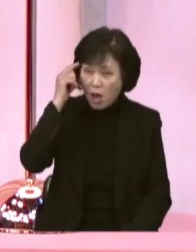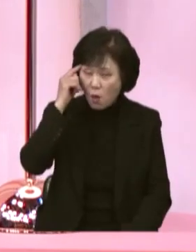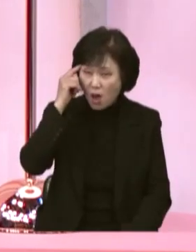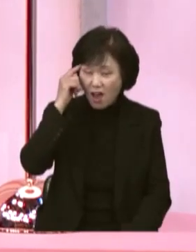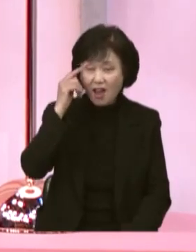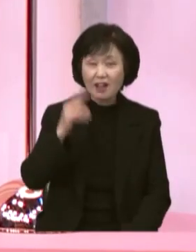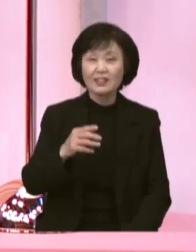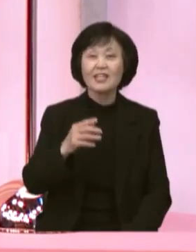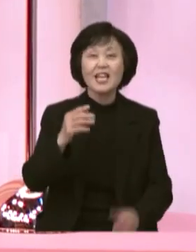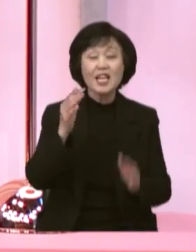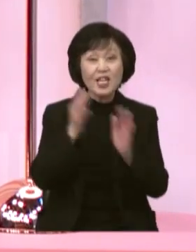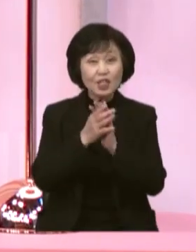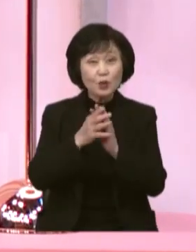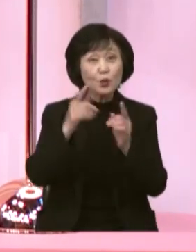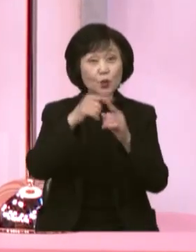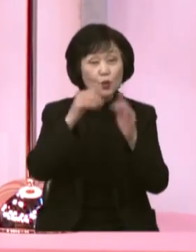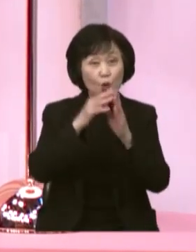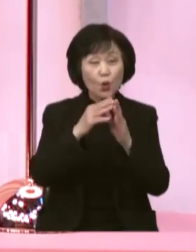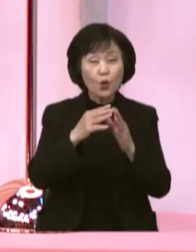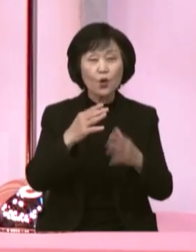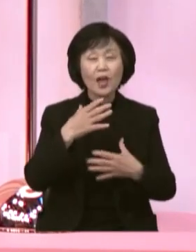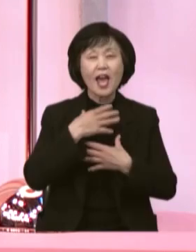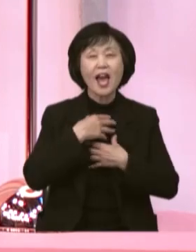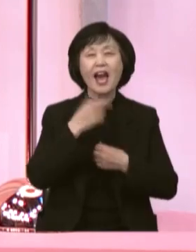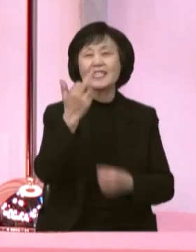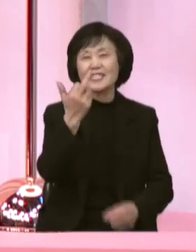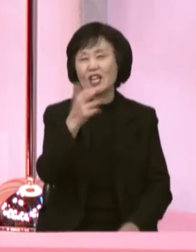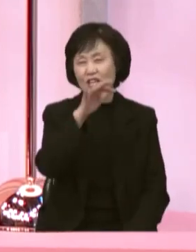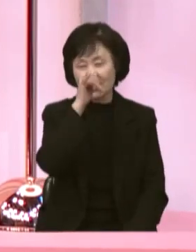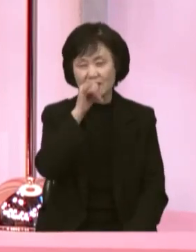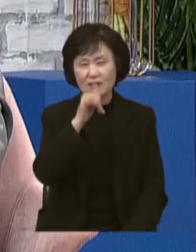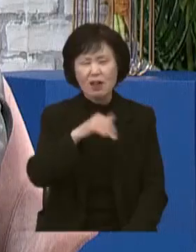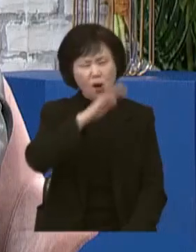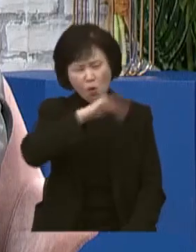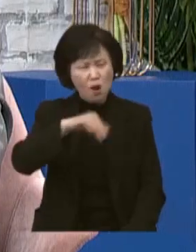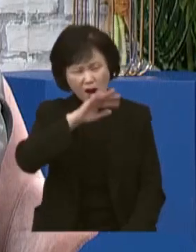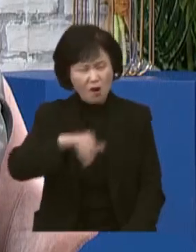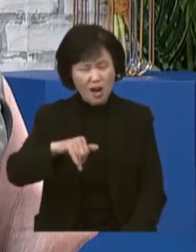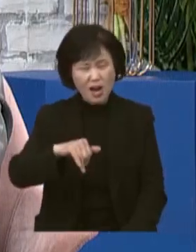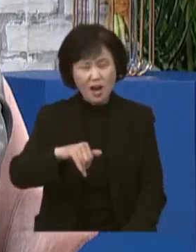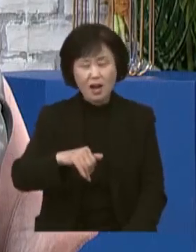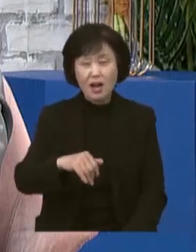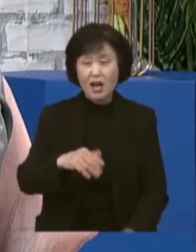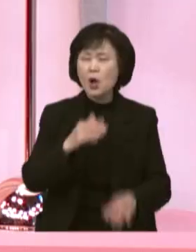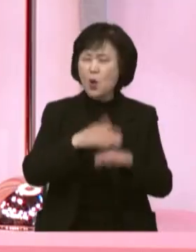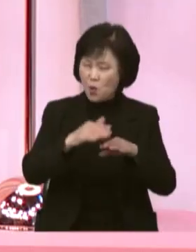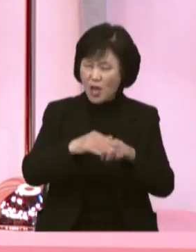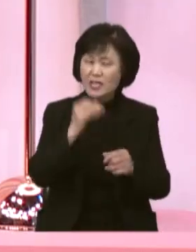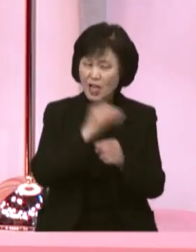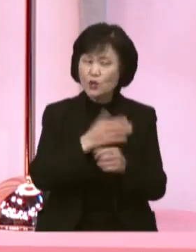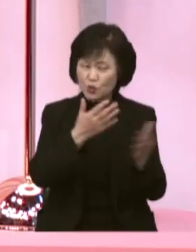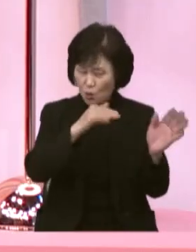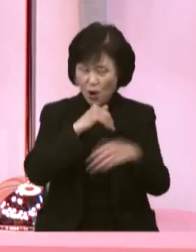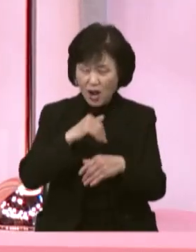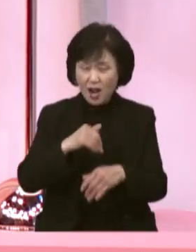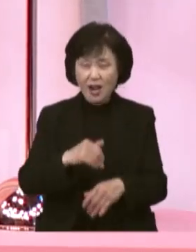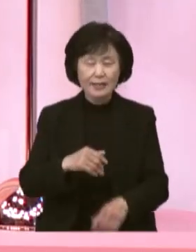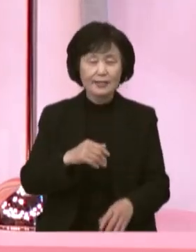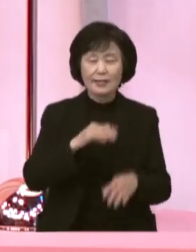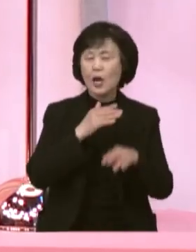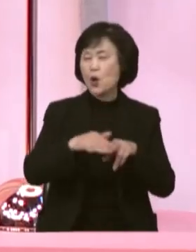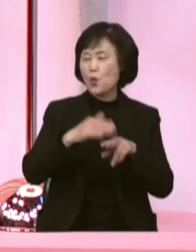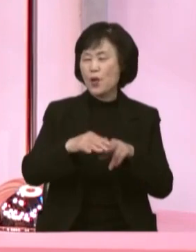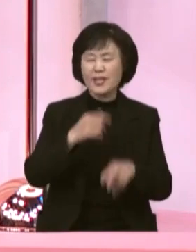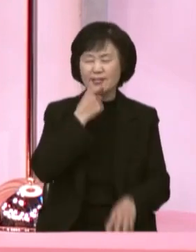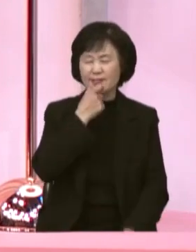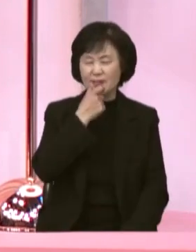아니라 난 어차피 의리가 있고 친구이니까 한번 가줄까? 그래갖고 갔어. 아,